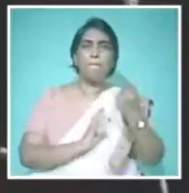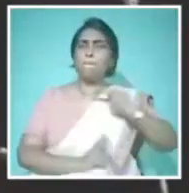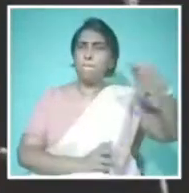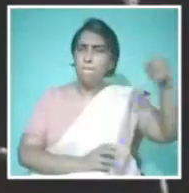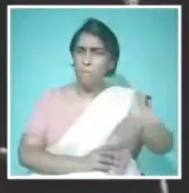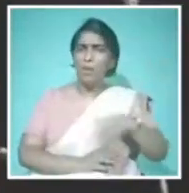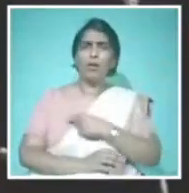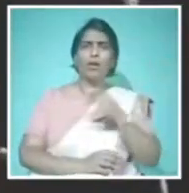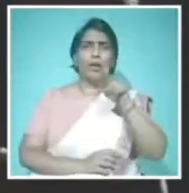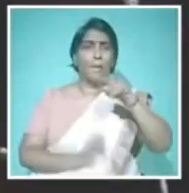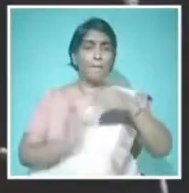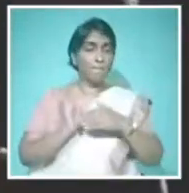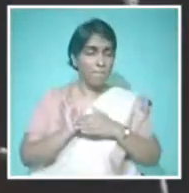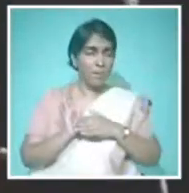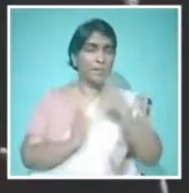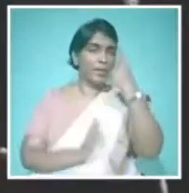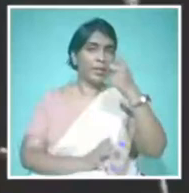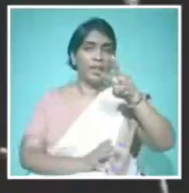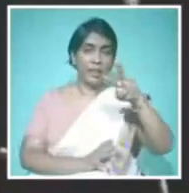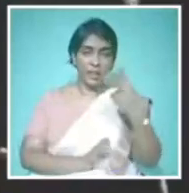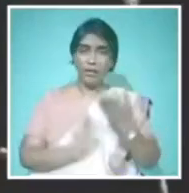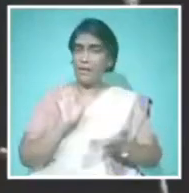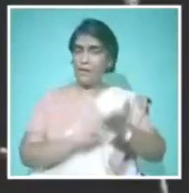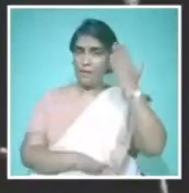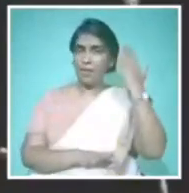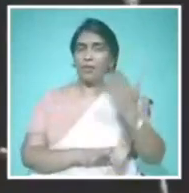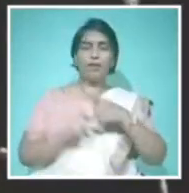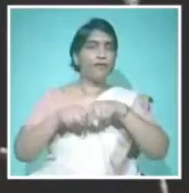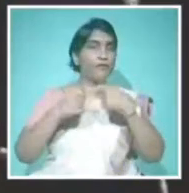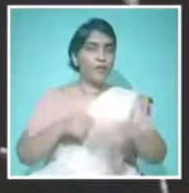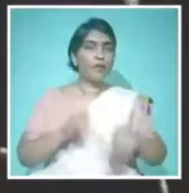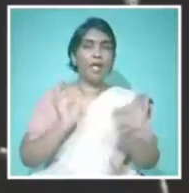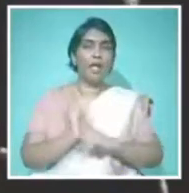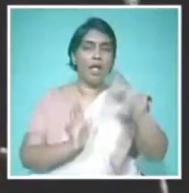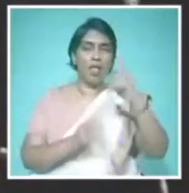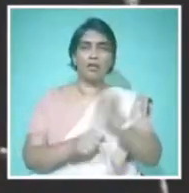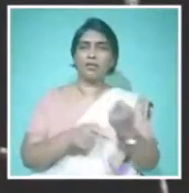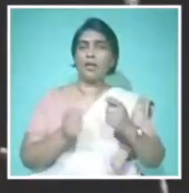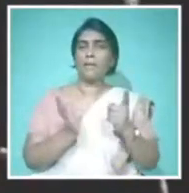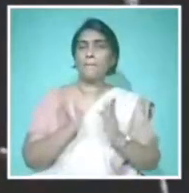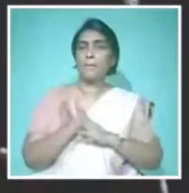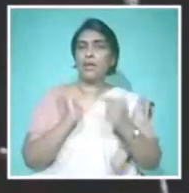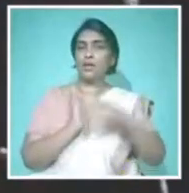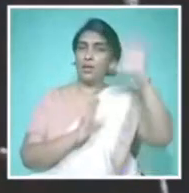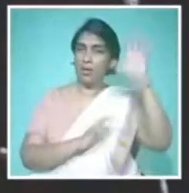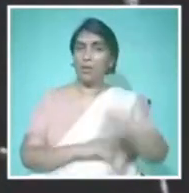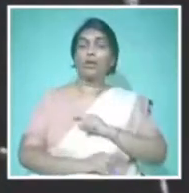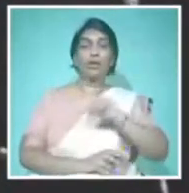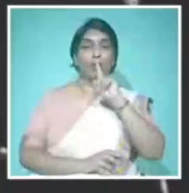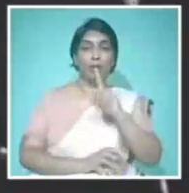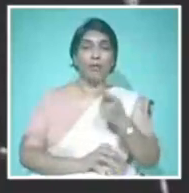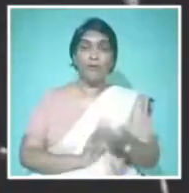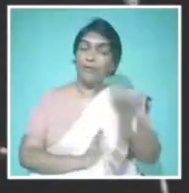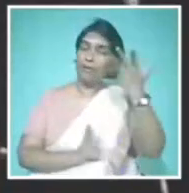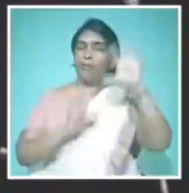තියදී රුපියල් මිලියන 1200කට වැඩි මුදලක් වීදම් කරලා තමයි ලක්ෂයක් මේ මෙට්‍රික් ටොන් ගෙනාවේ ඒ වෙලාව කිව්වා වැඩි